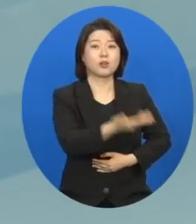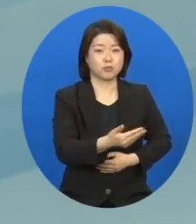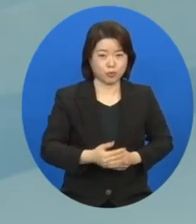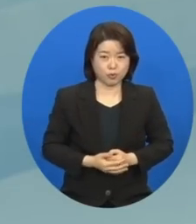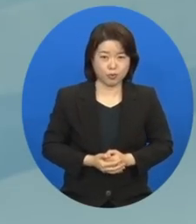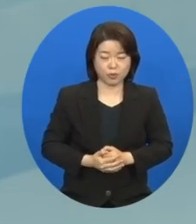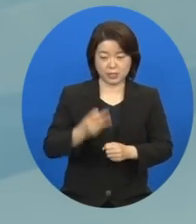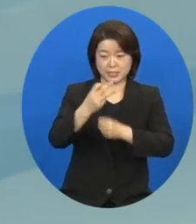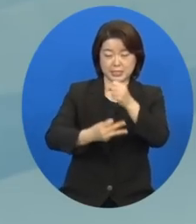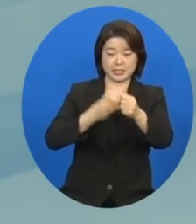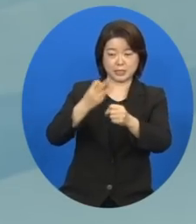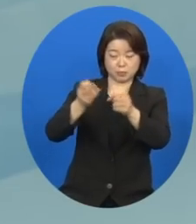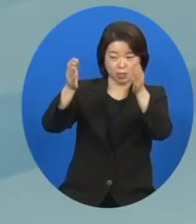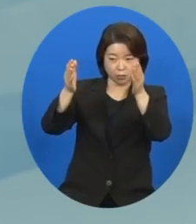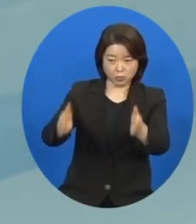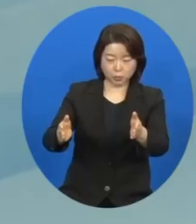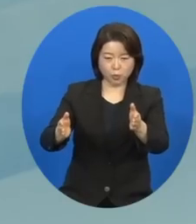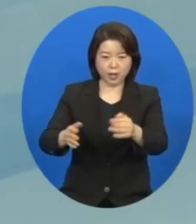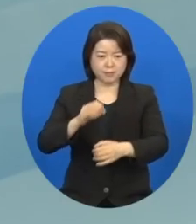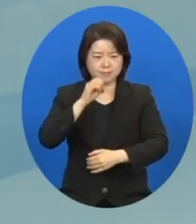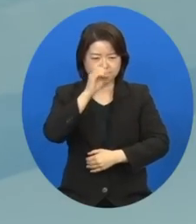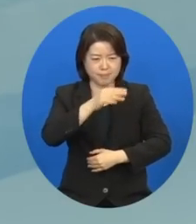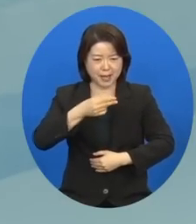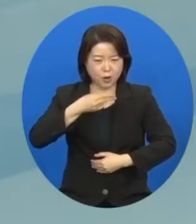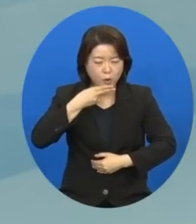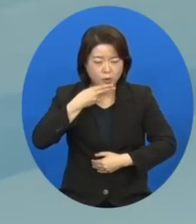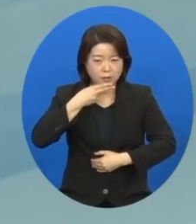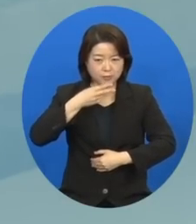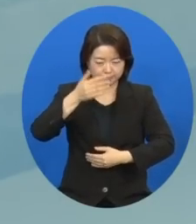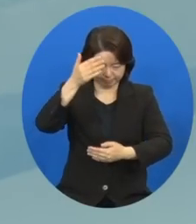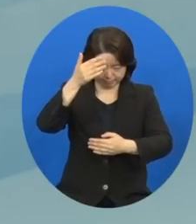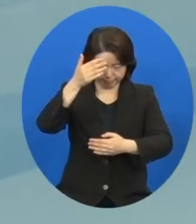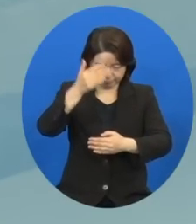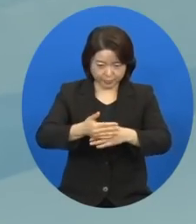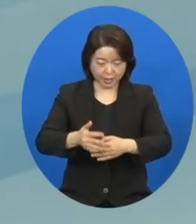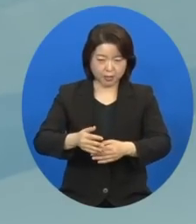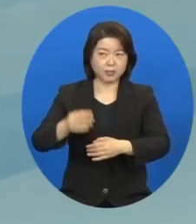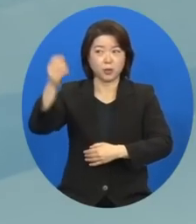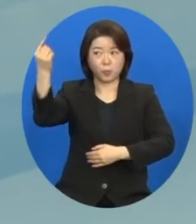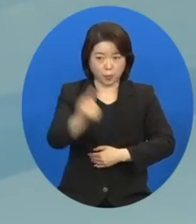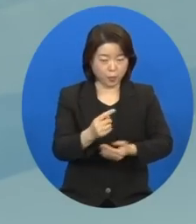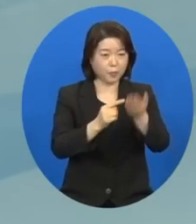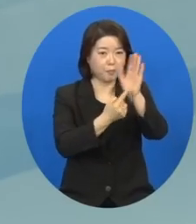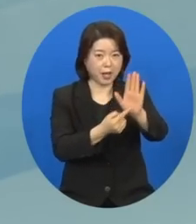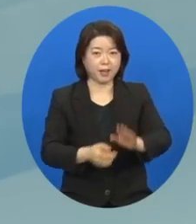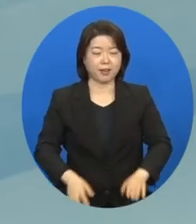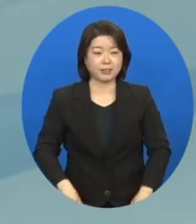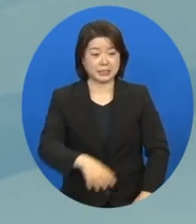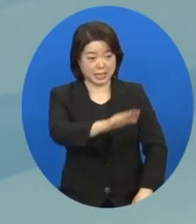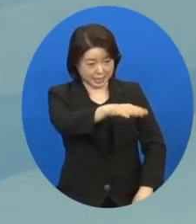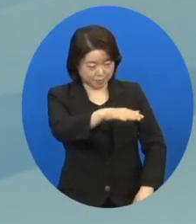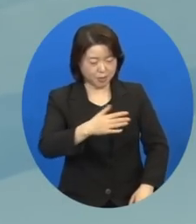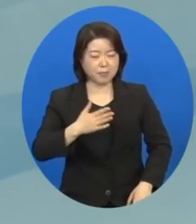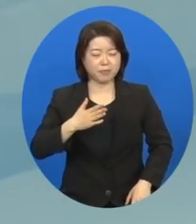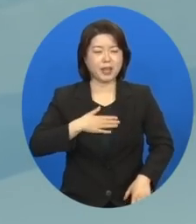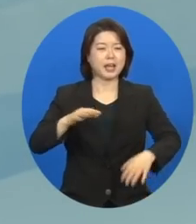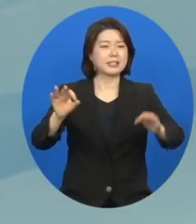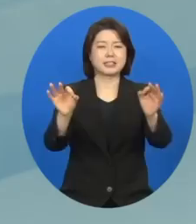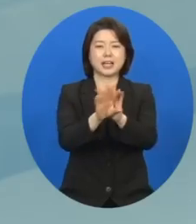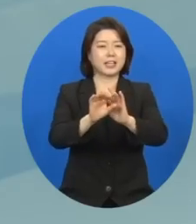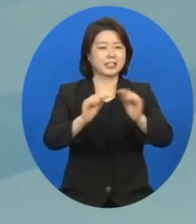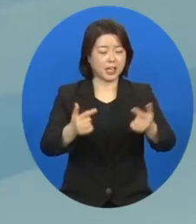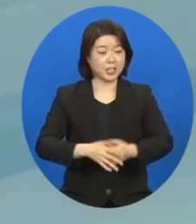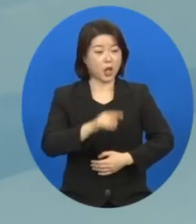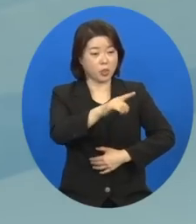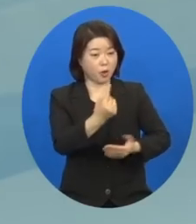13년의 침묵 시간을 끊고 나타나셔서 이렇게 말씀을 하시는 것이죠. 아브라함아 나는 사라진 것이 아니고